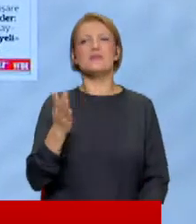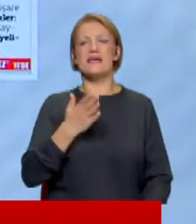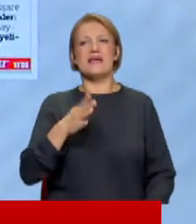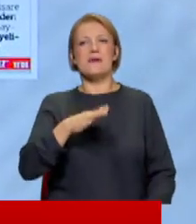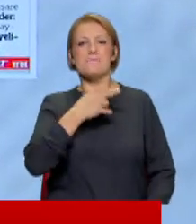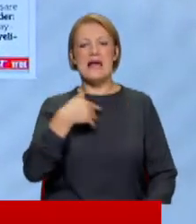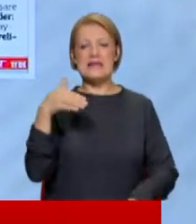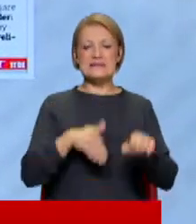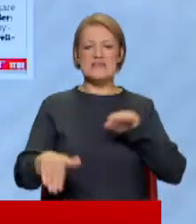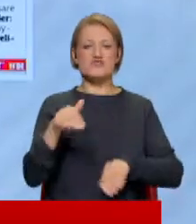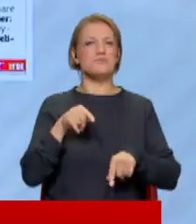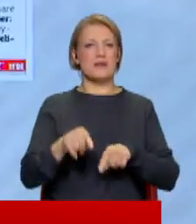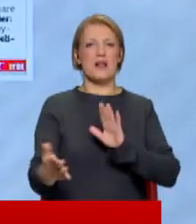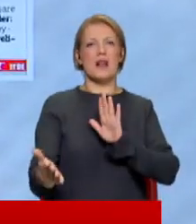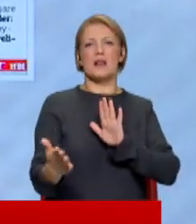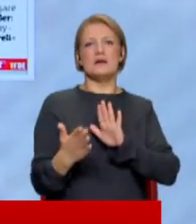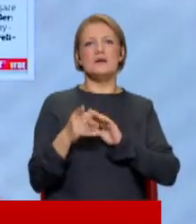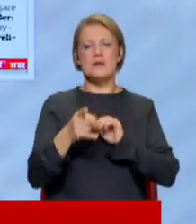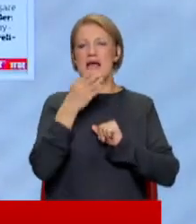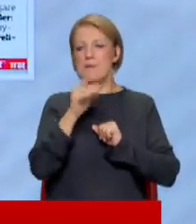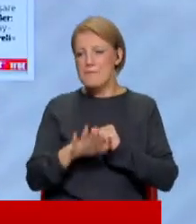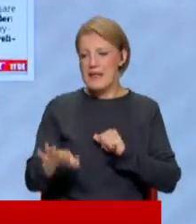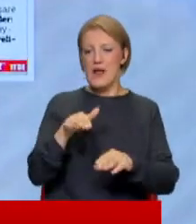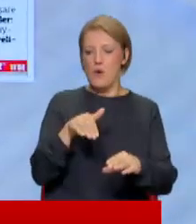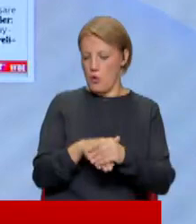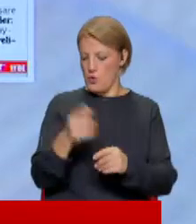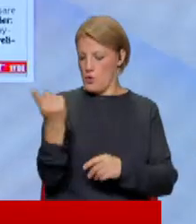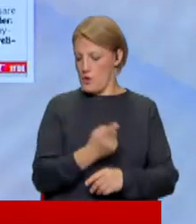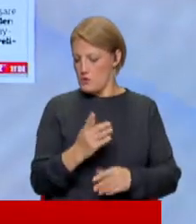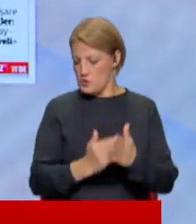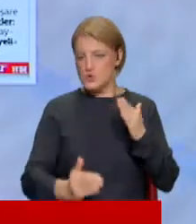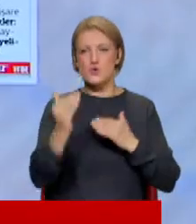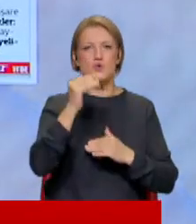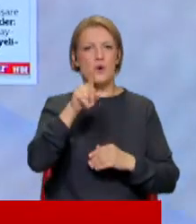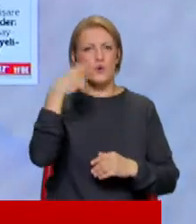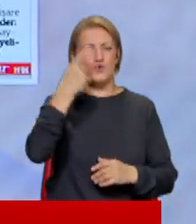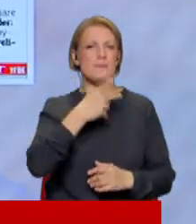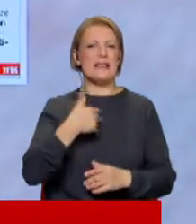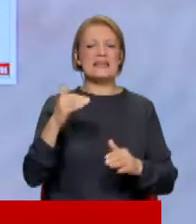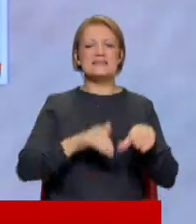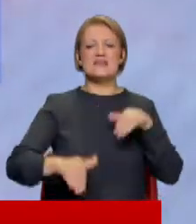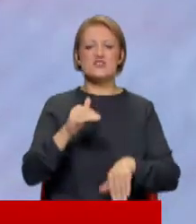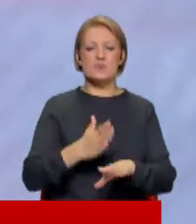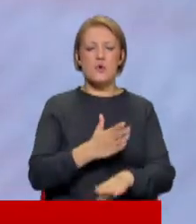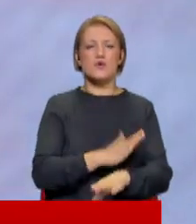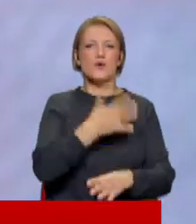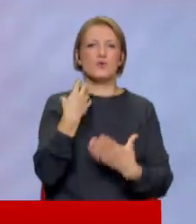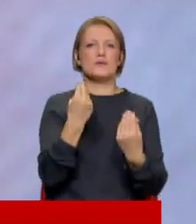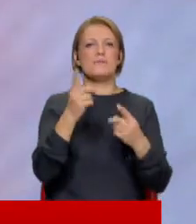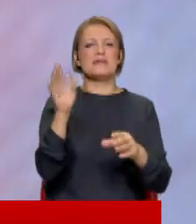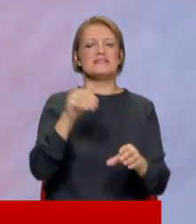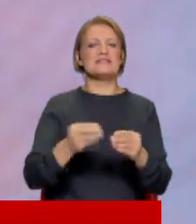yerel seçim trafiğine giriyoruz ve emeklilerin oy oranı yüksek Dolayısıyla yerel seçim öncesi güzel bir zam